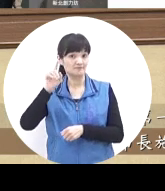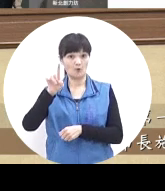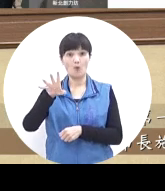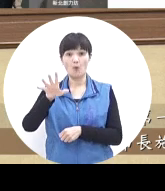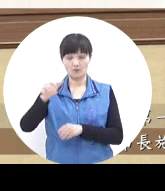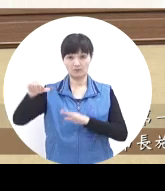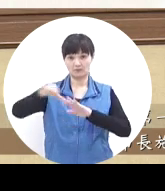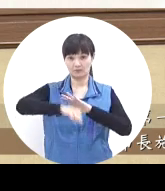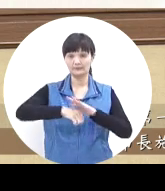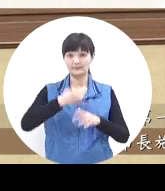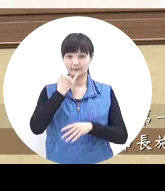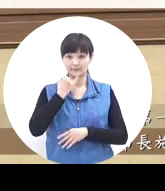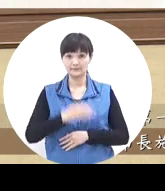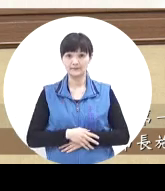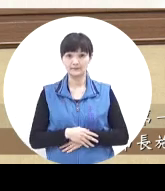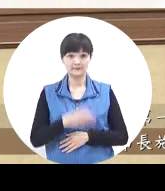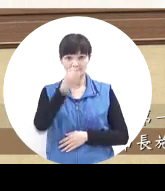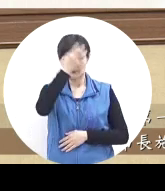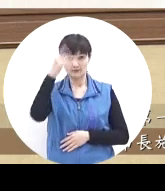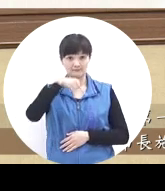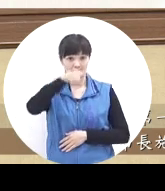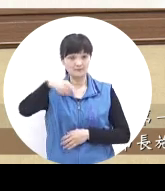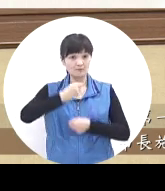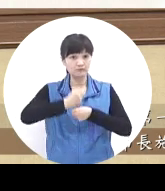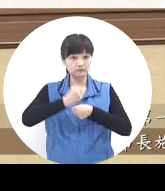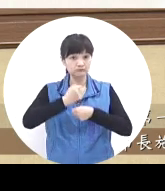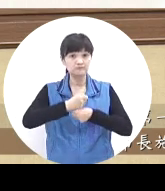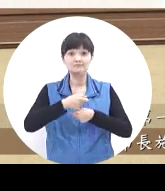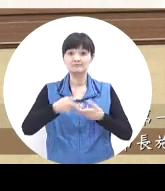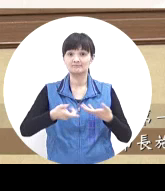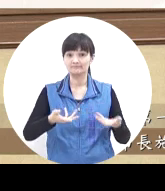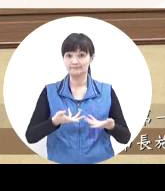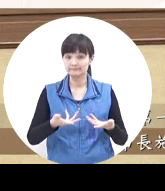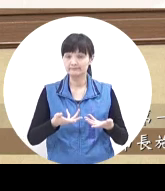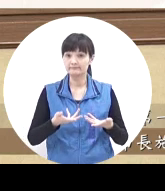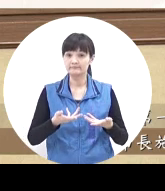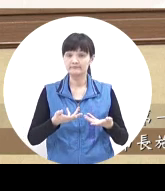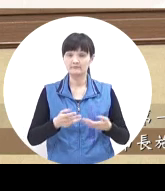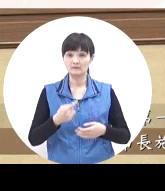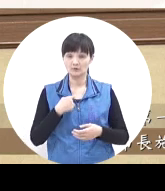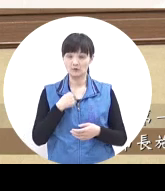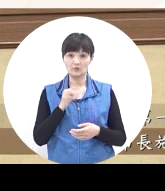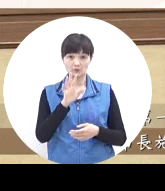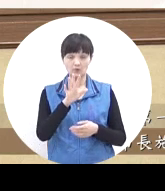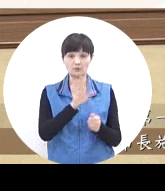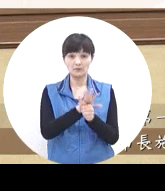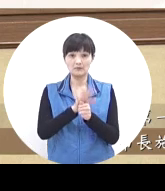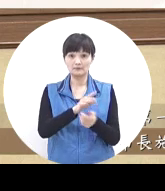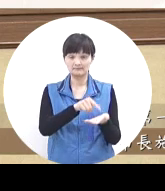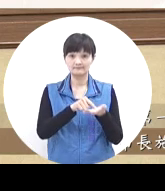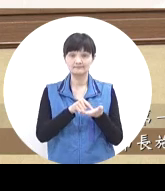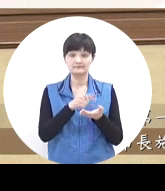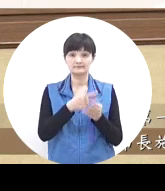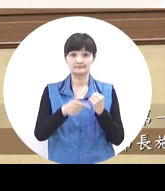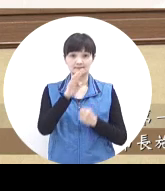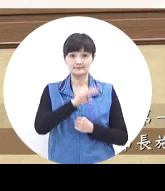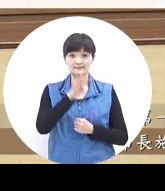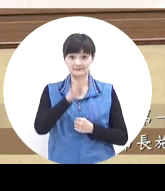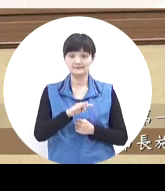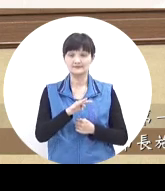所以在青年就业，我们目前为止已经有帮助过4000个青年顺利就